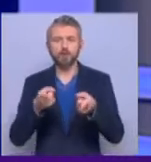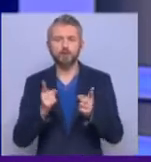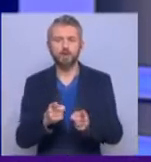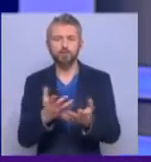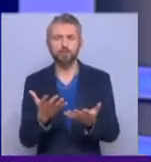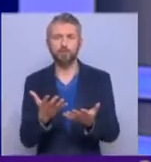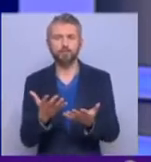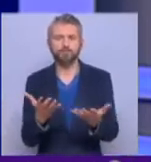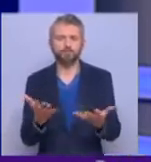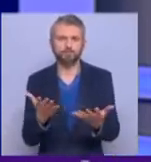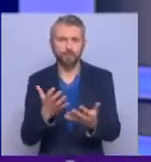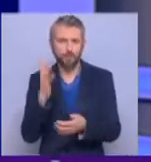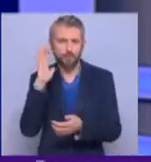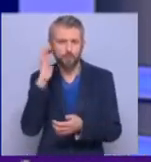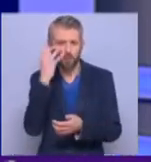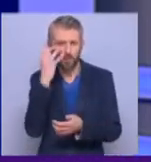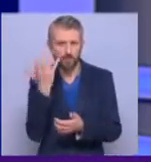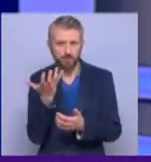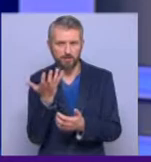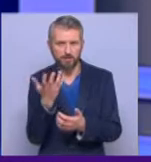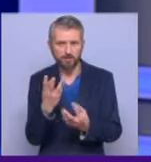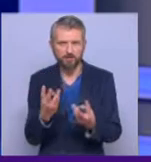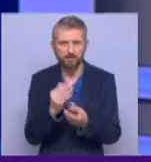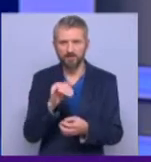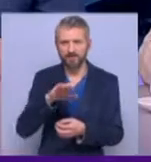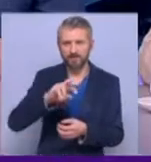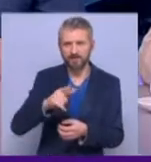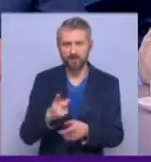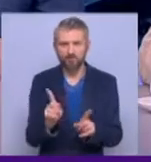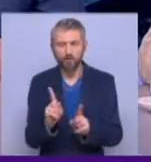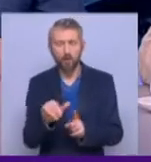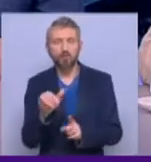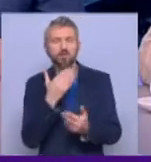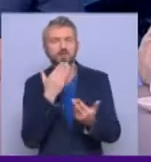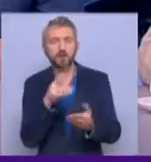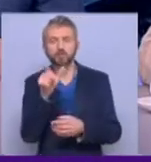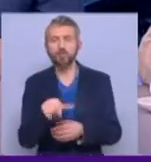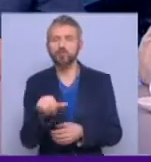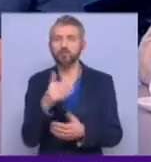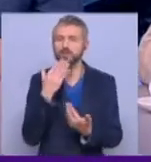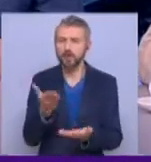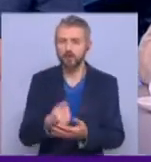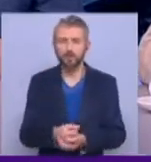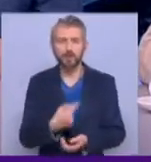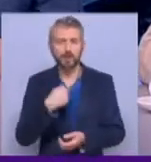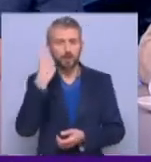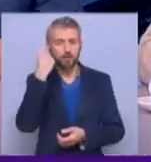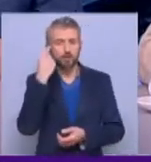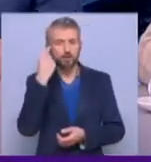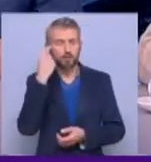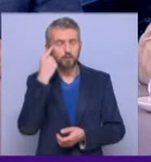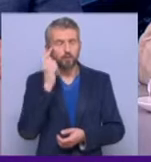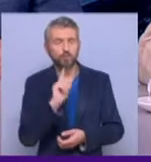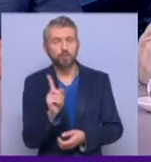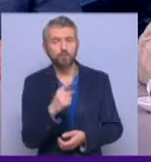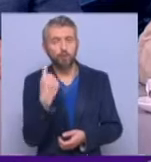або ті, що горять, ці фітілі чи як їх назвати. Куди звертатися людині? Я думаю, що